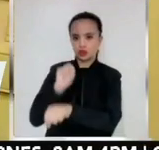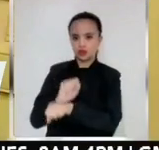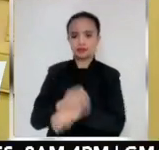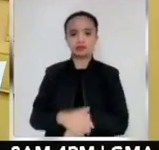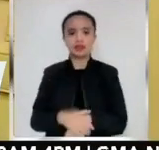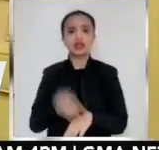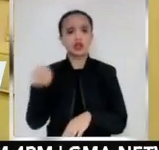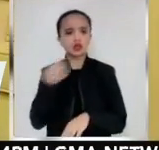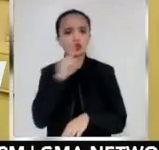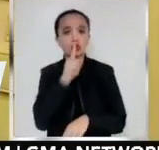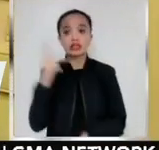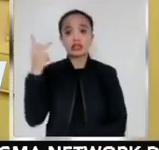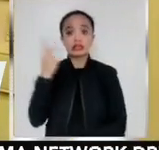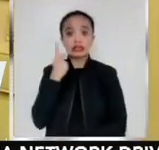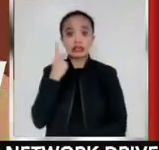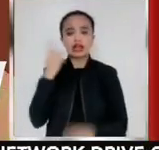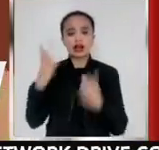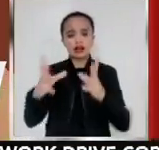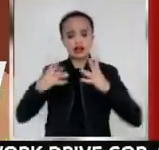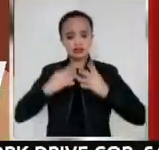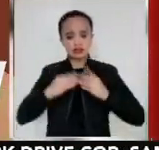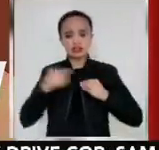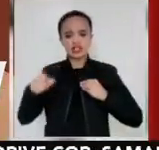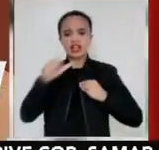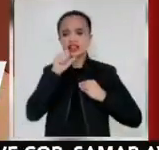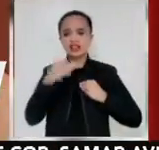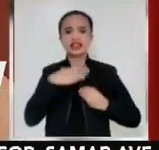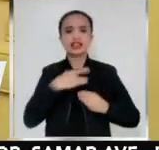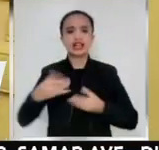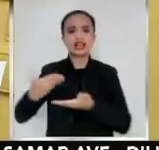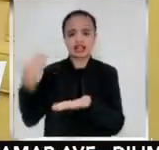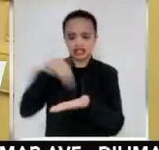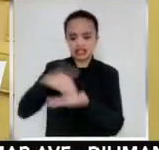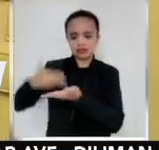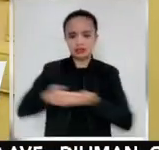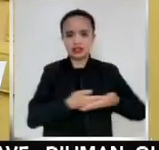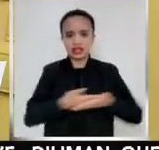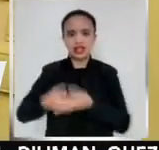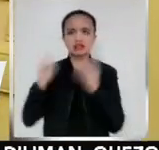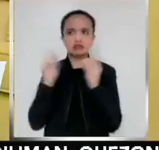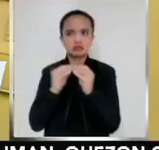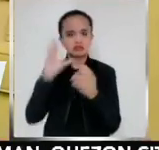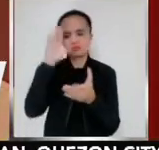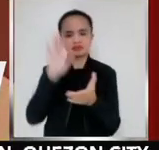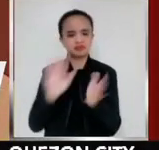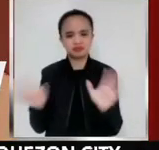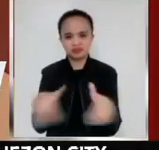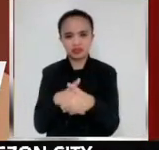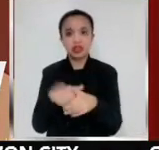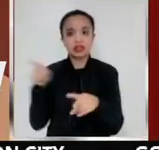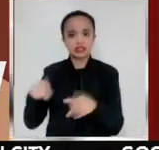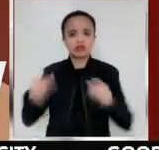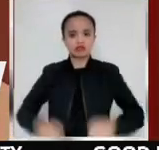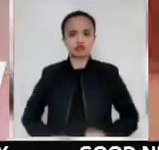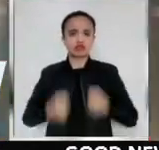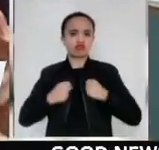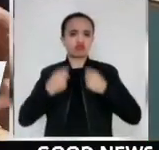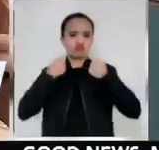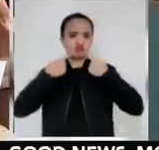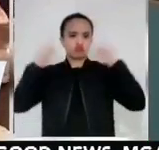daw ni Katrina na ayaw na niyang magka-baby at mag-asawa pa. Survivor daw siya at wiser na